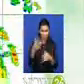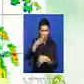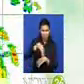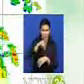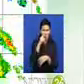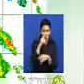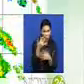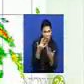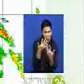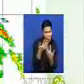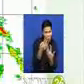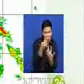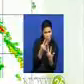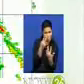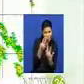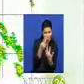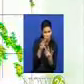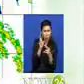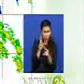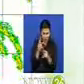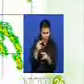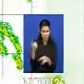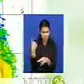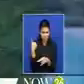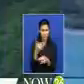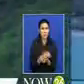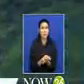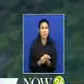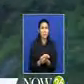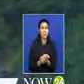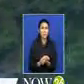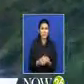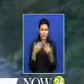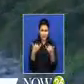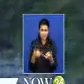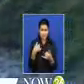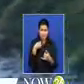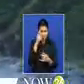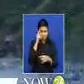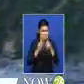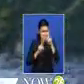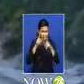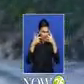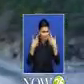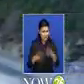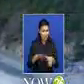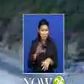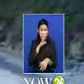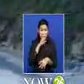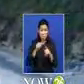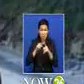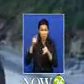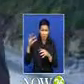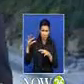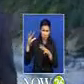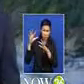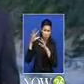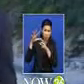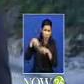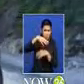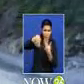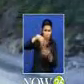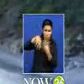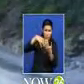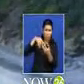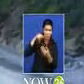ยังคงเฝ้าจับตาและระวังกันอย่างใกล้ชิดนะครับขณะที่มีการประเมินกันนะครับว่าหลังจากที่มันพัดถล่มบริเวณของไต้หวันทั้งเกา